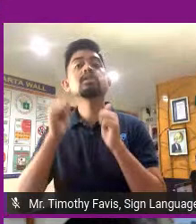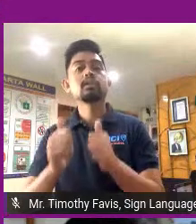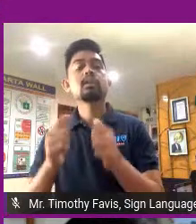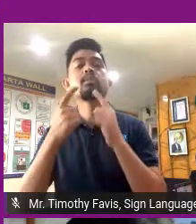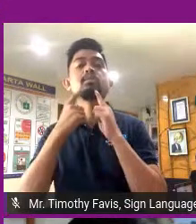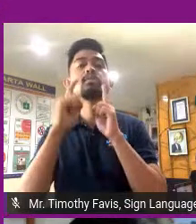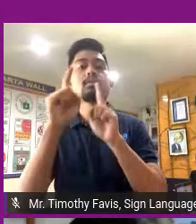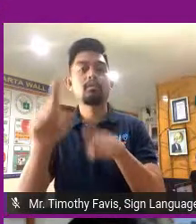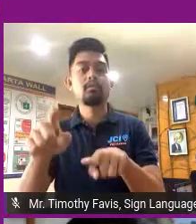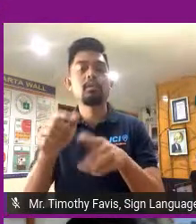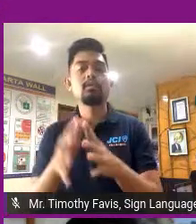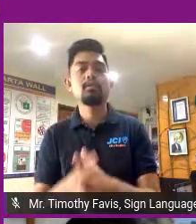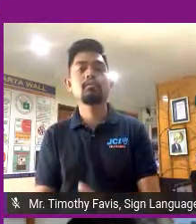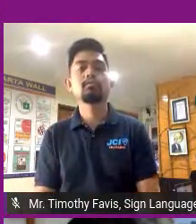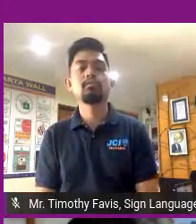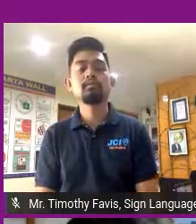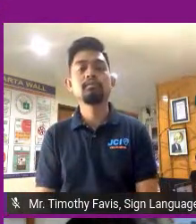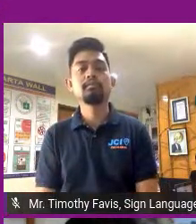namin bukas.